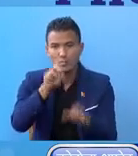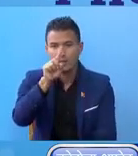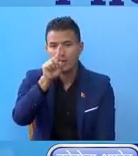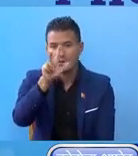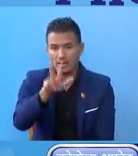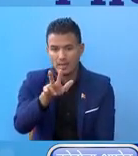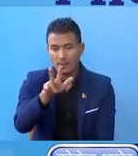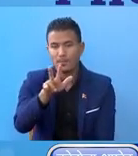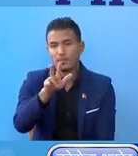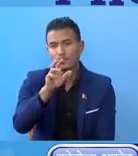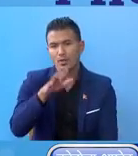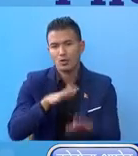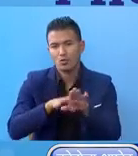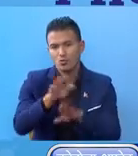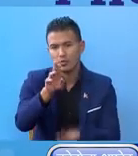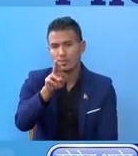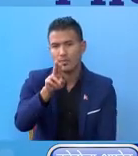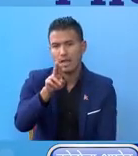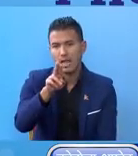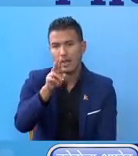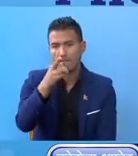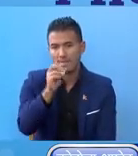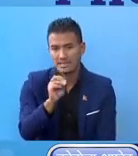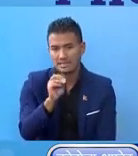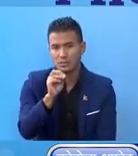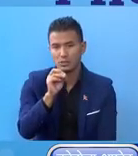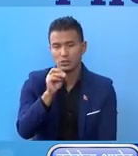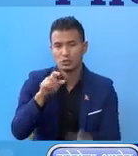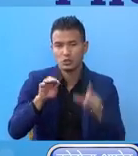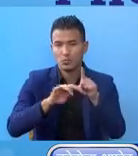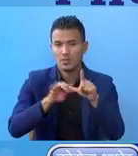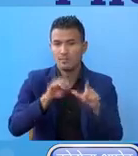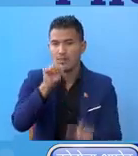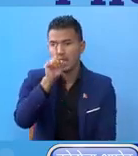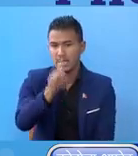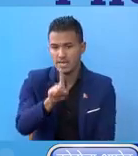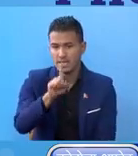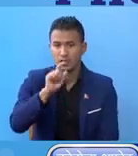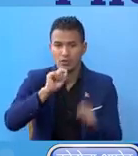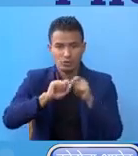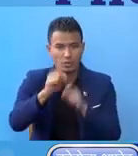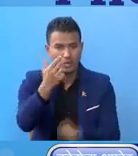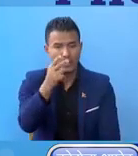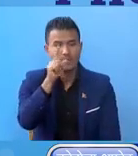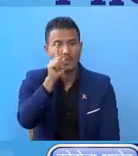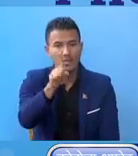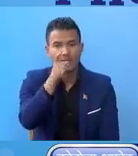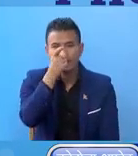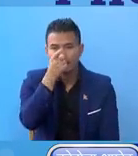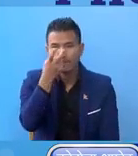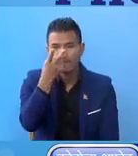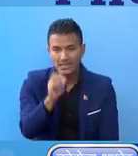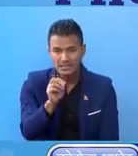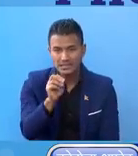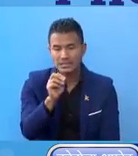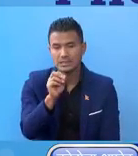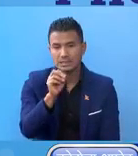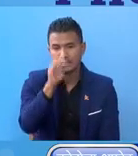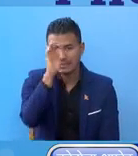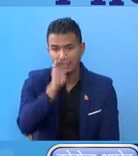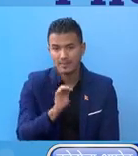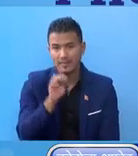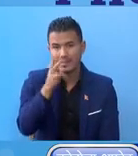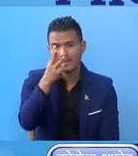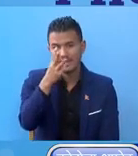18, रौतहटमा 20, सप्तरीमा 1, सर्लाहीमा 120,